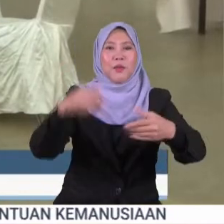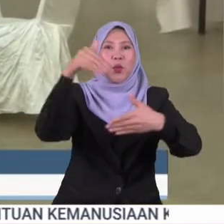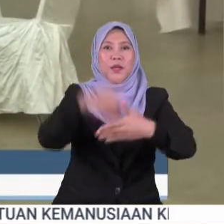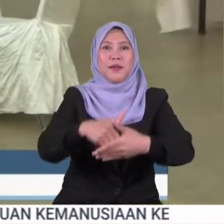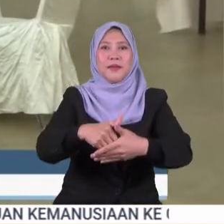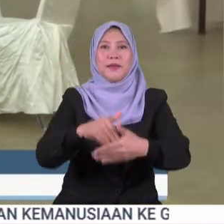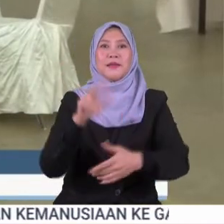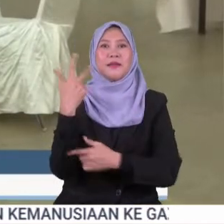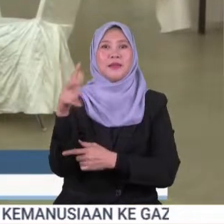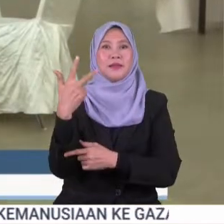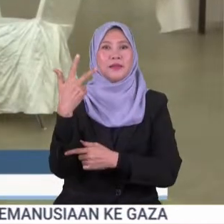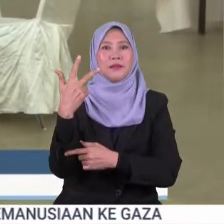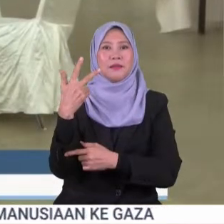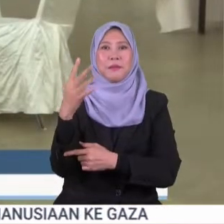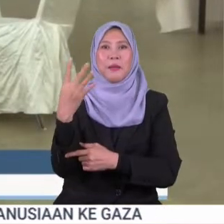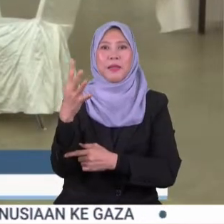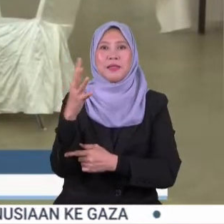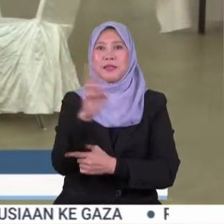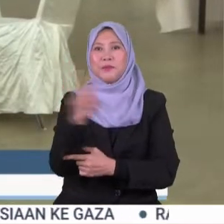undi bagi